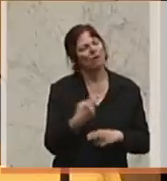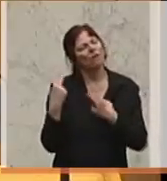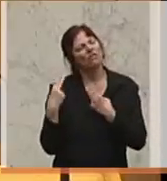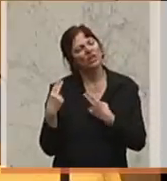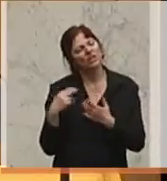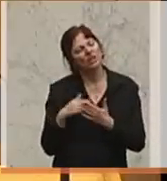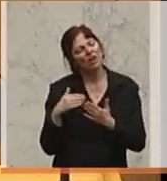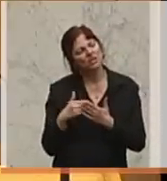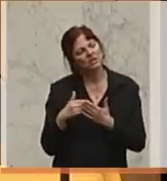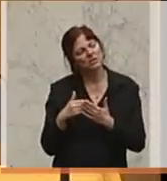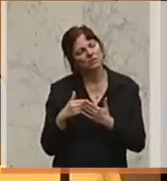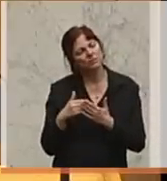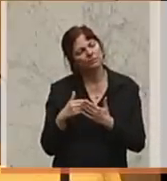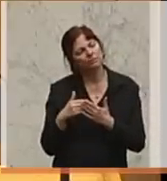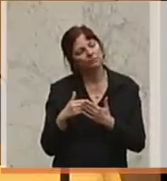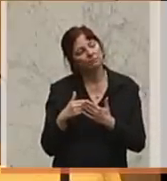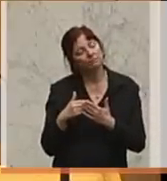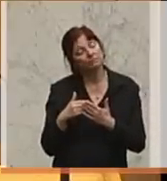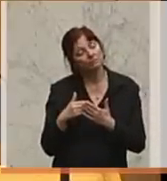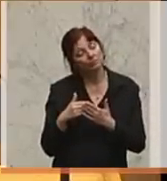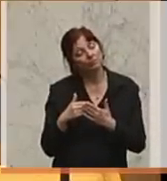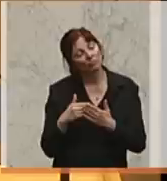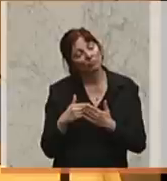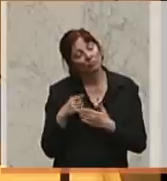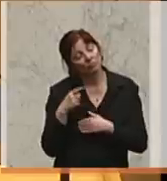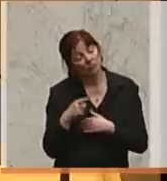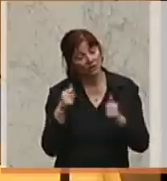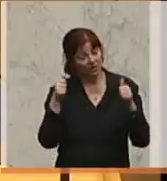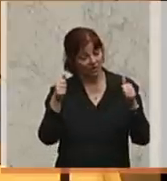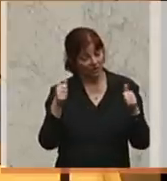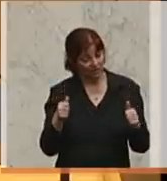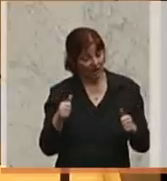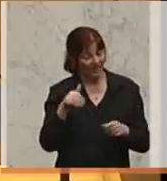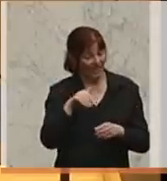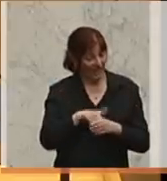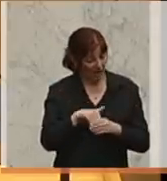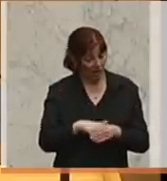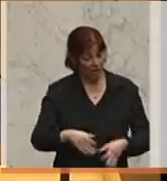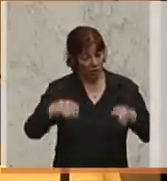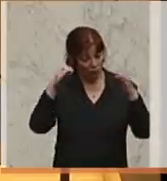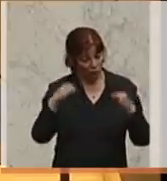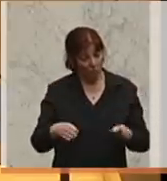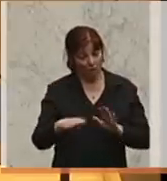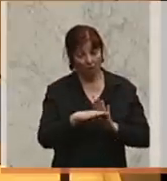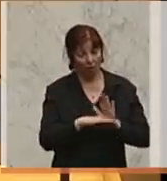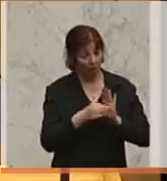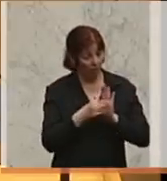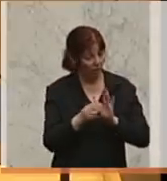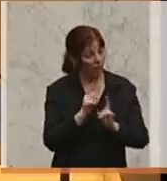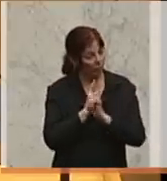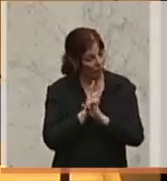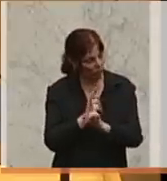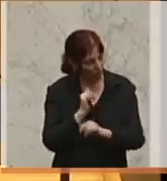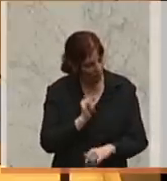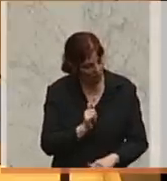die, entspricht das Inserat inhaltlichen und formalen Richtlinien und Kriterien? Und zentral ist vor allem auch